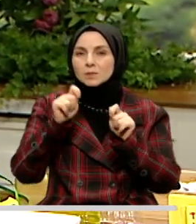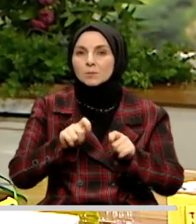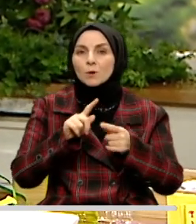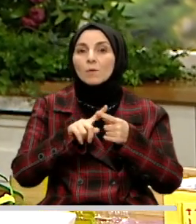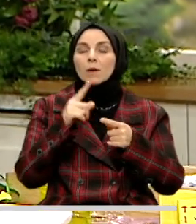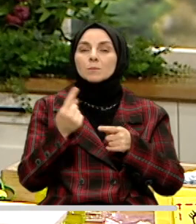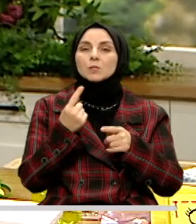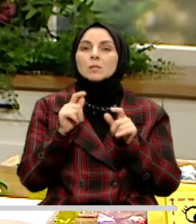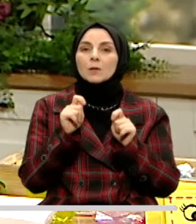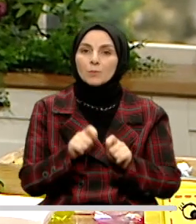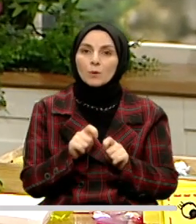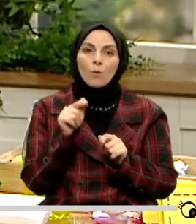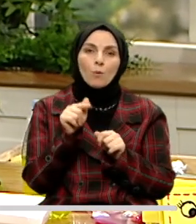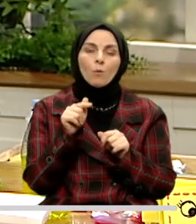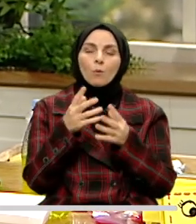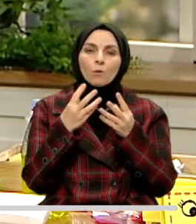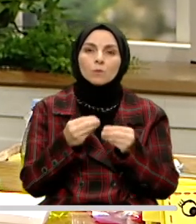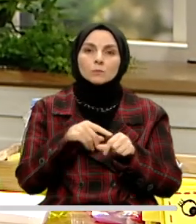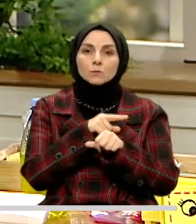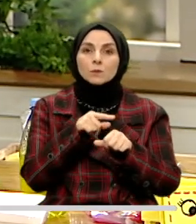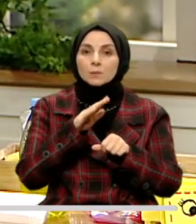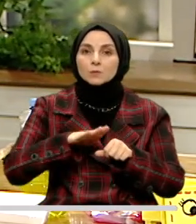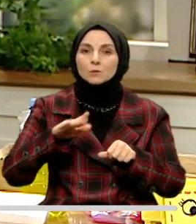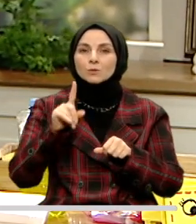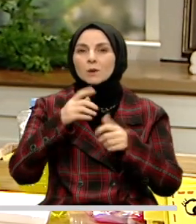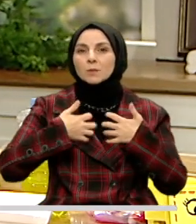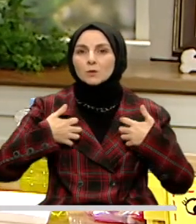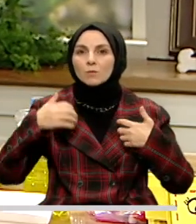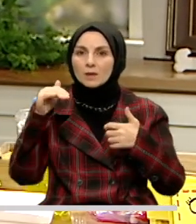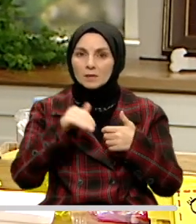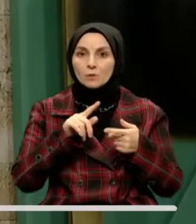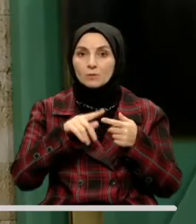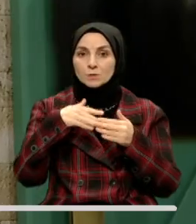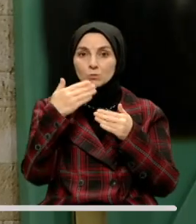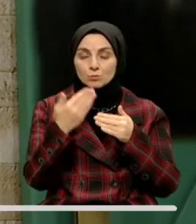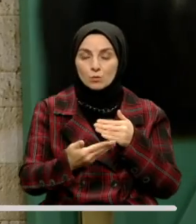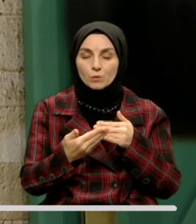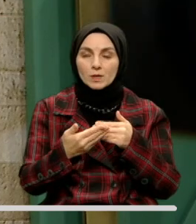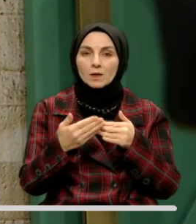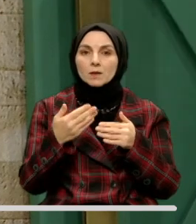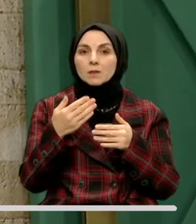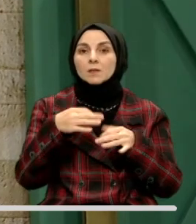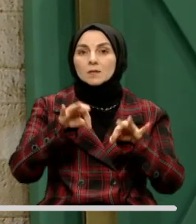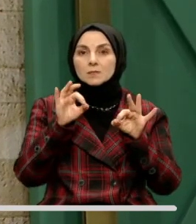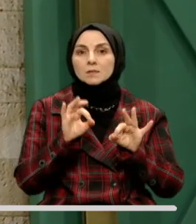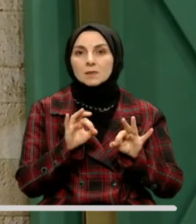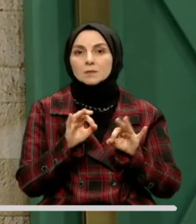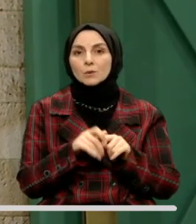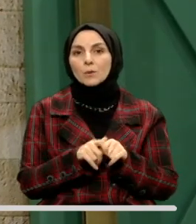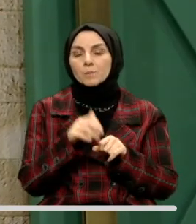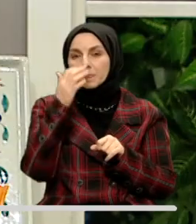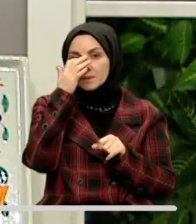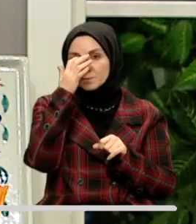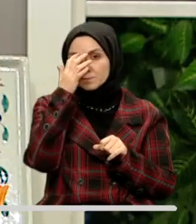zaman orada bir çocuğa bir güven geliyor ve bir sonraki aşamaya hazırlanıyor. Daha rahat giriyor o aşamaya. Evet. Hepsi